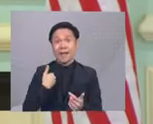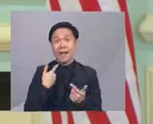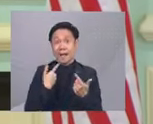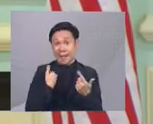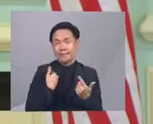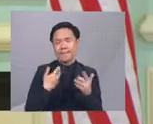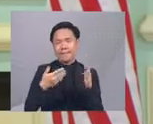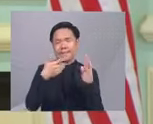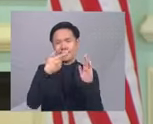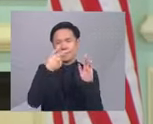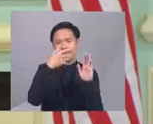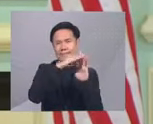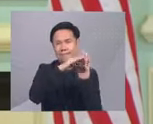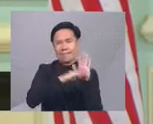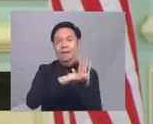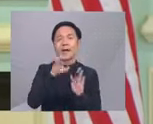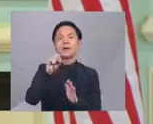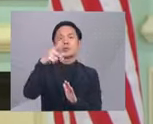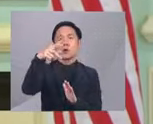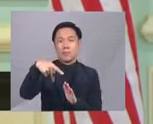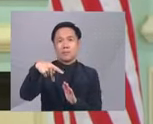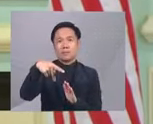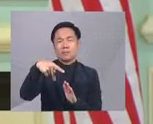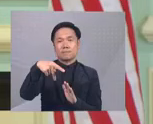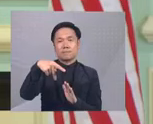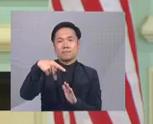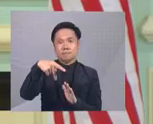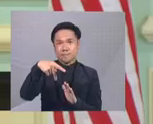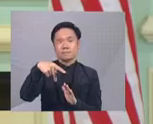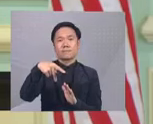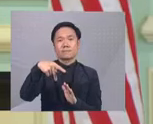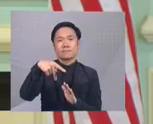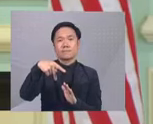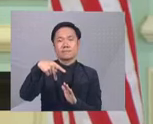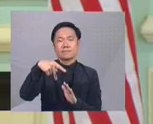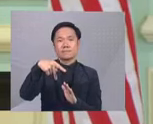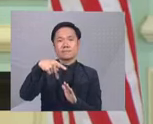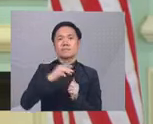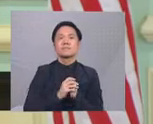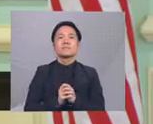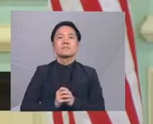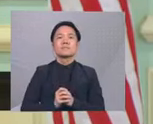yang telah pun mereka bangunkan. Ya. Telah pun mereka bangunkan, iaitu